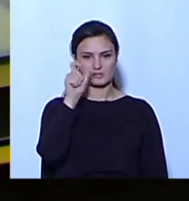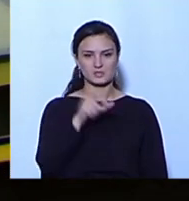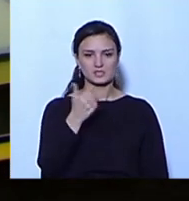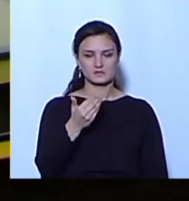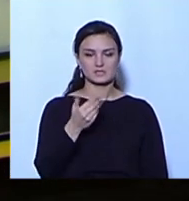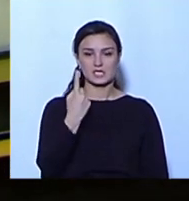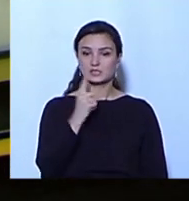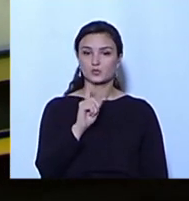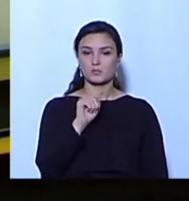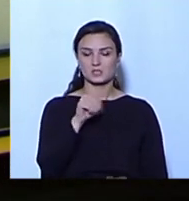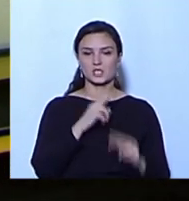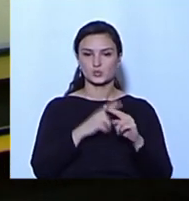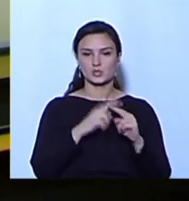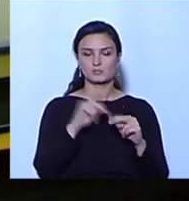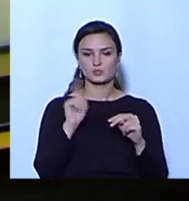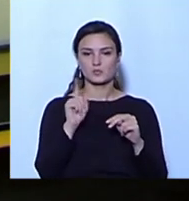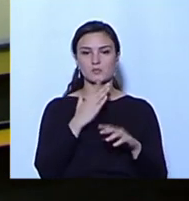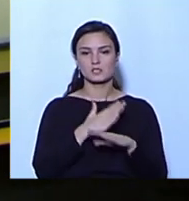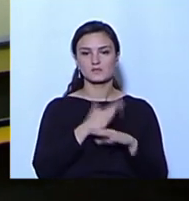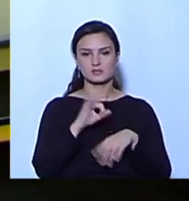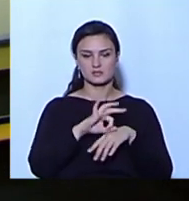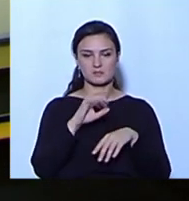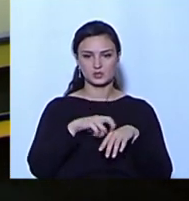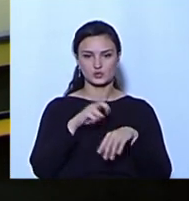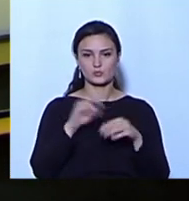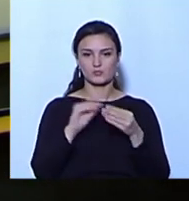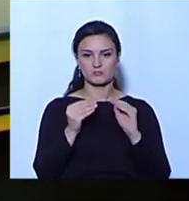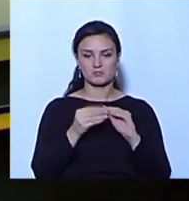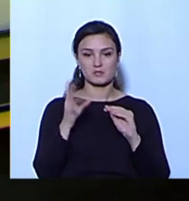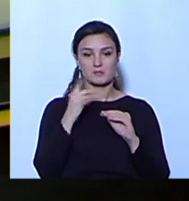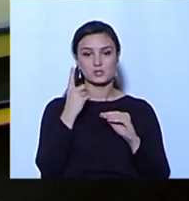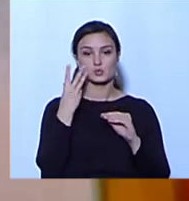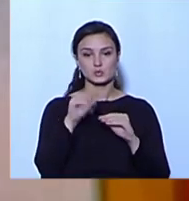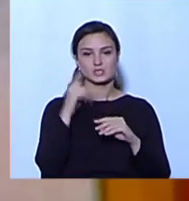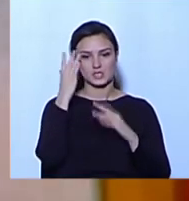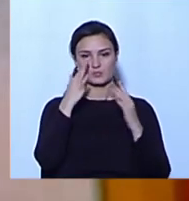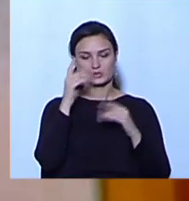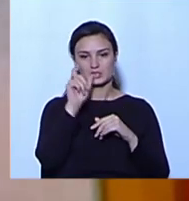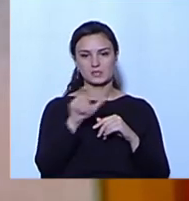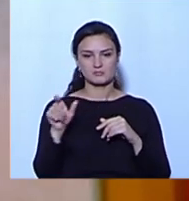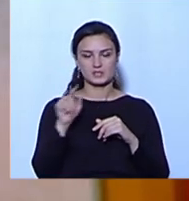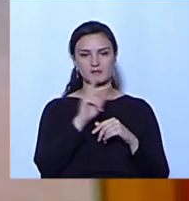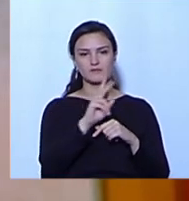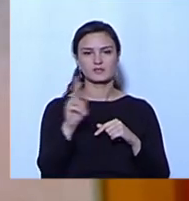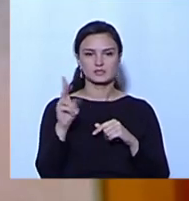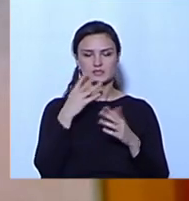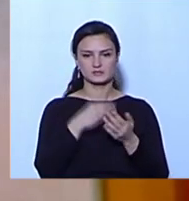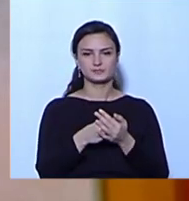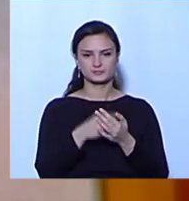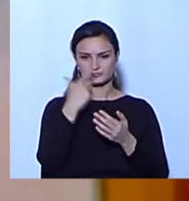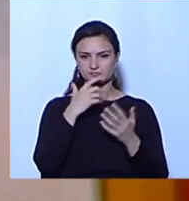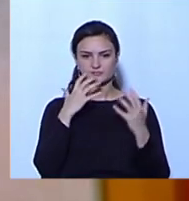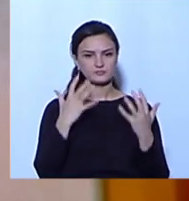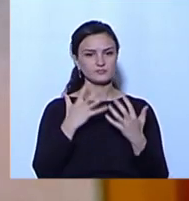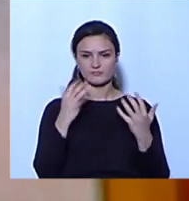ადამიანისთვის. ერთია, რომ მას აწუხებს, რომ აქვს სამედიცინო პრობლემა, მაგრამ ერთი წუთით წარმოიდგინეთ, ადამიანი, რომელიც თავის თავს